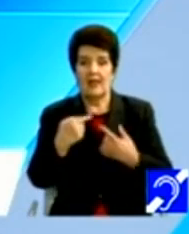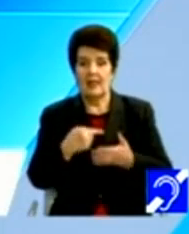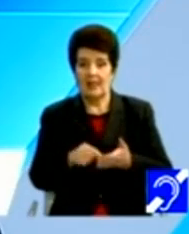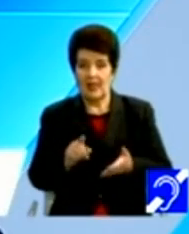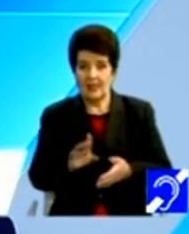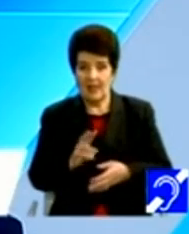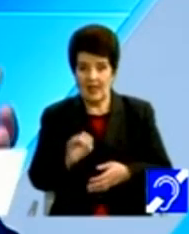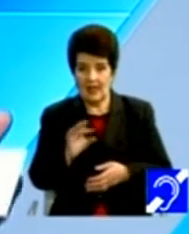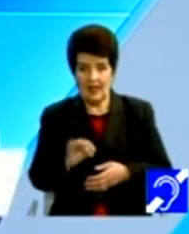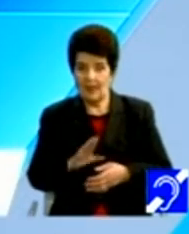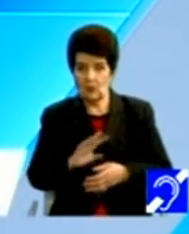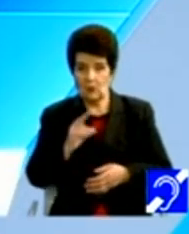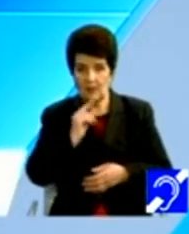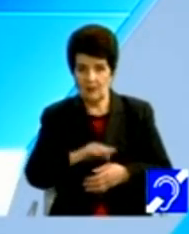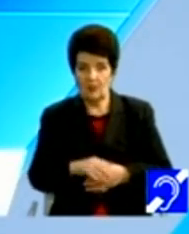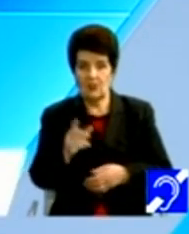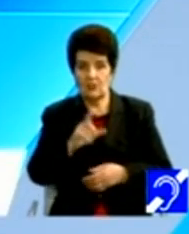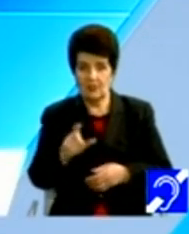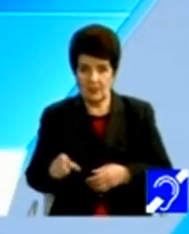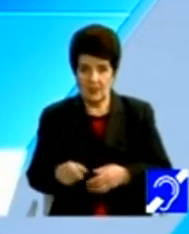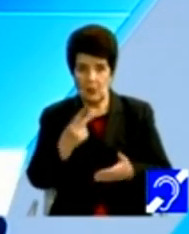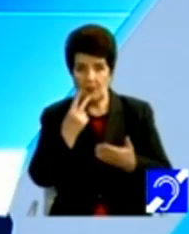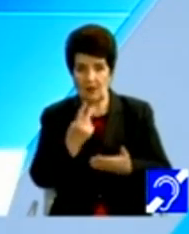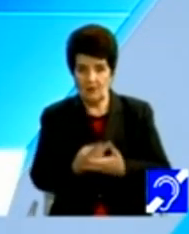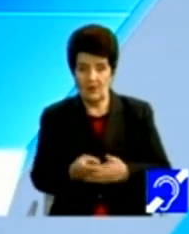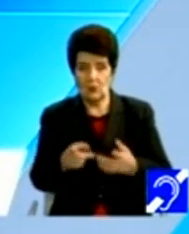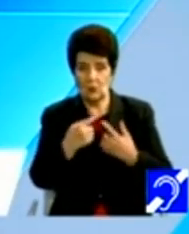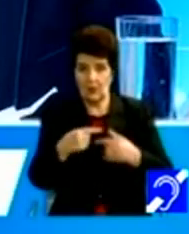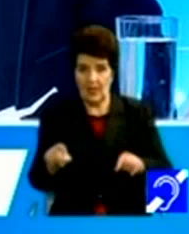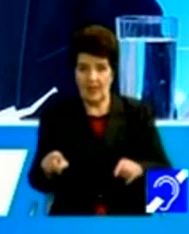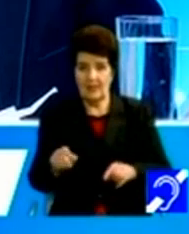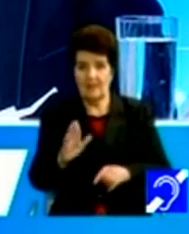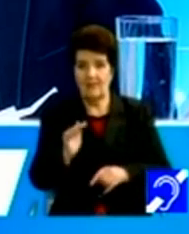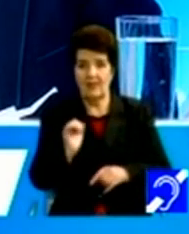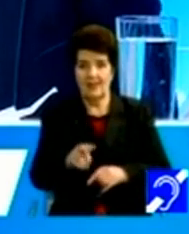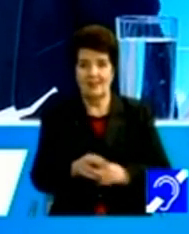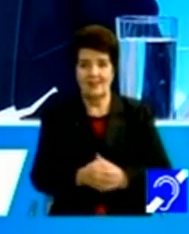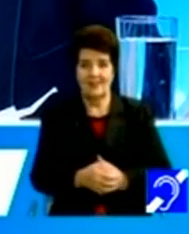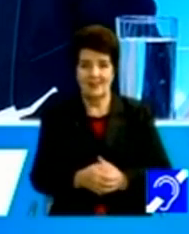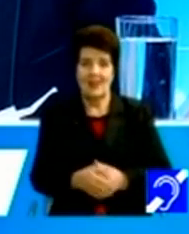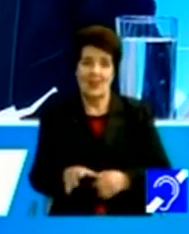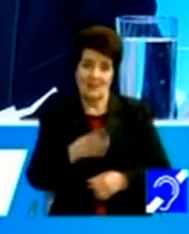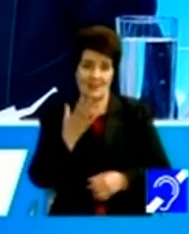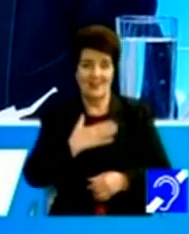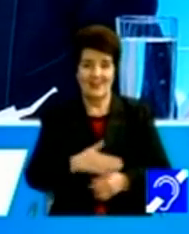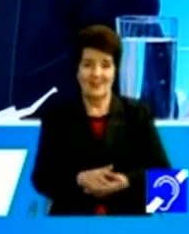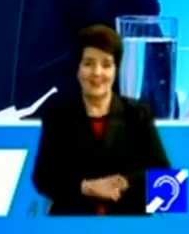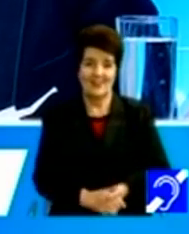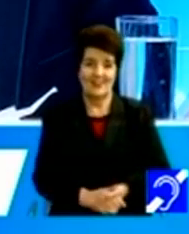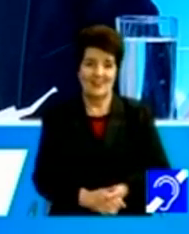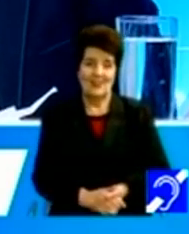bloc v-au acuzat, însă cetățenii au privit lucrul acesta cu totul altfel, așa că fiți liniștit în privința